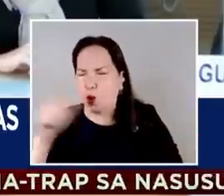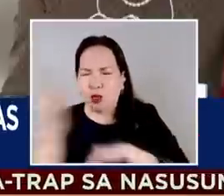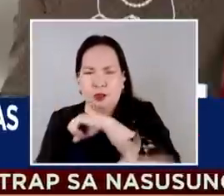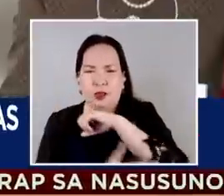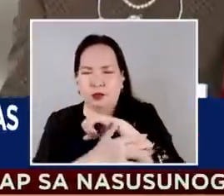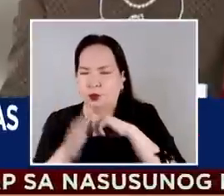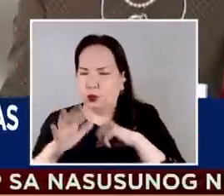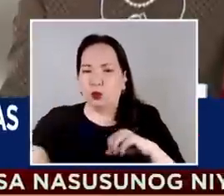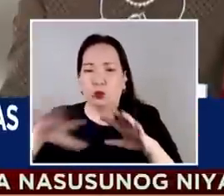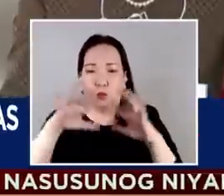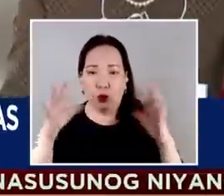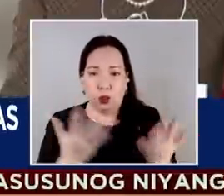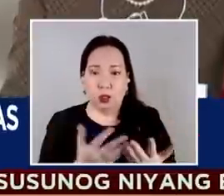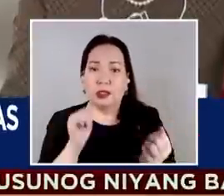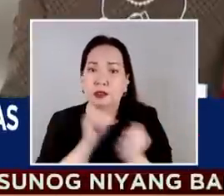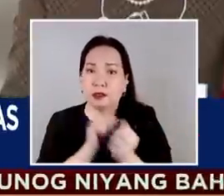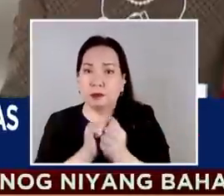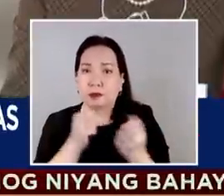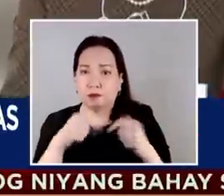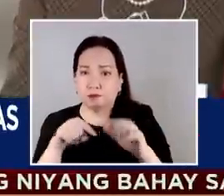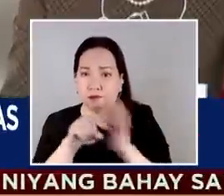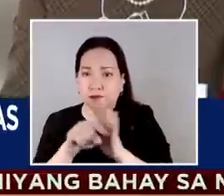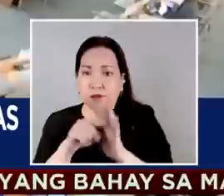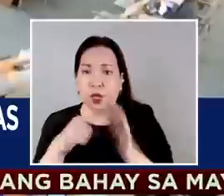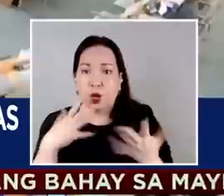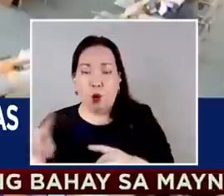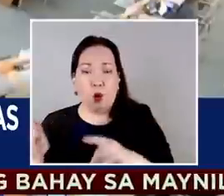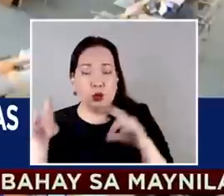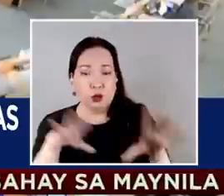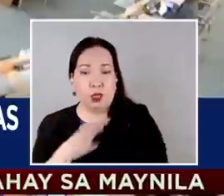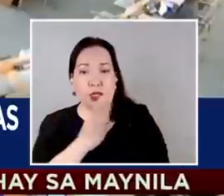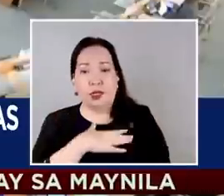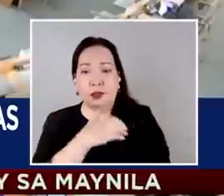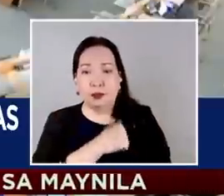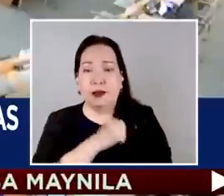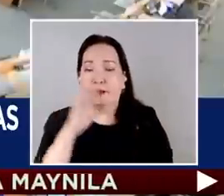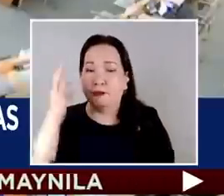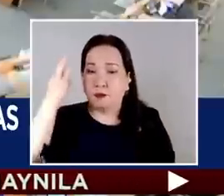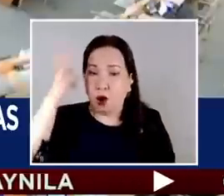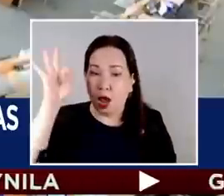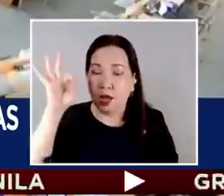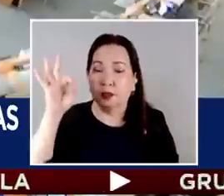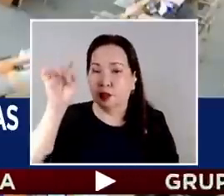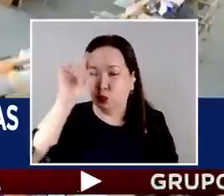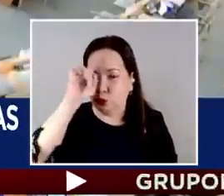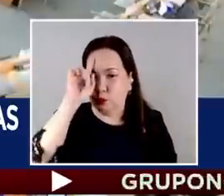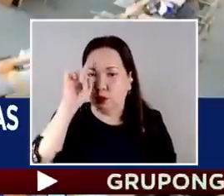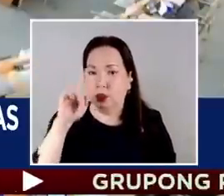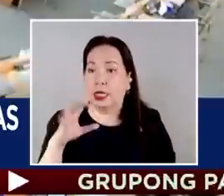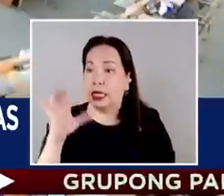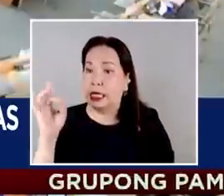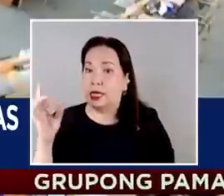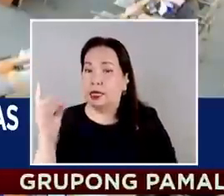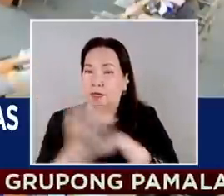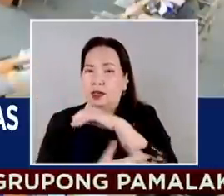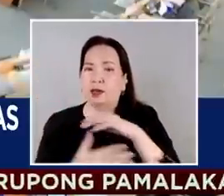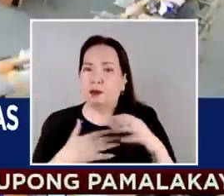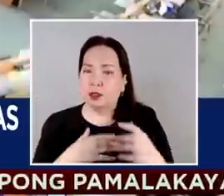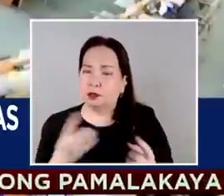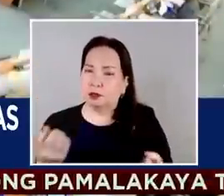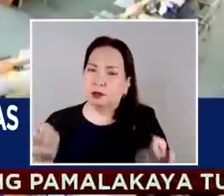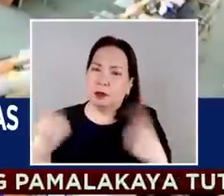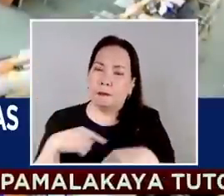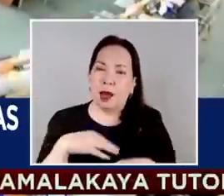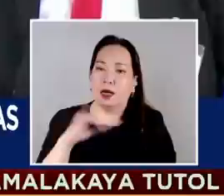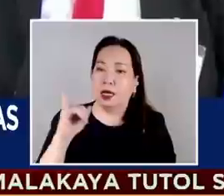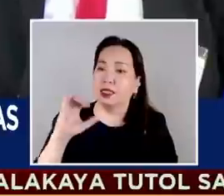drug war killings sa Pilipinas, ang Australia, Canada, France at Germany. Walong bansa naman ang nanawagang bumalik na sa International Criminal